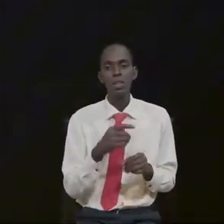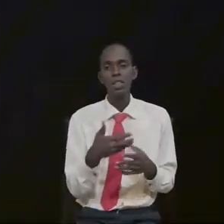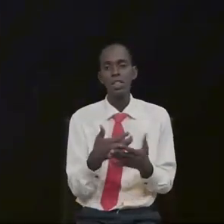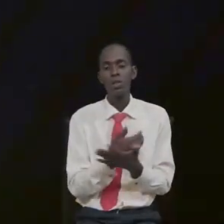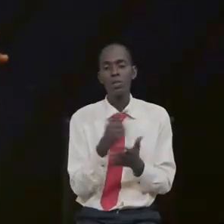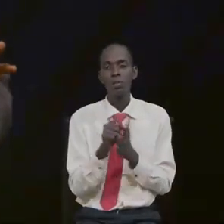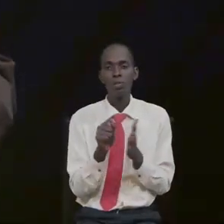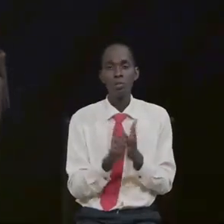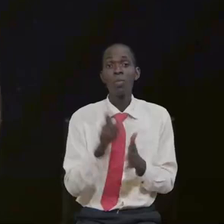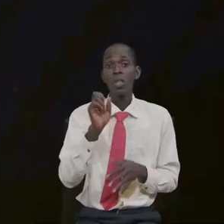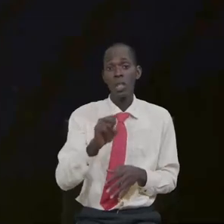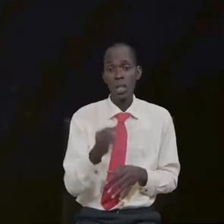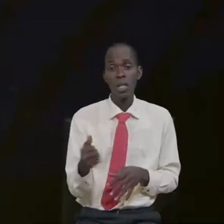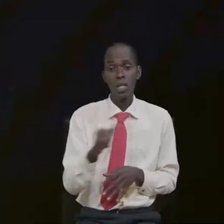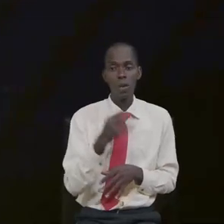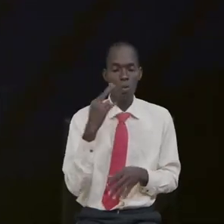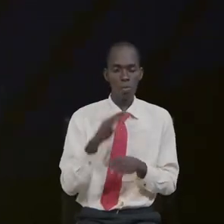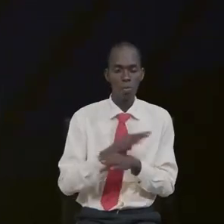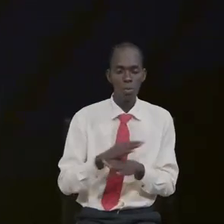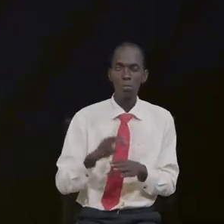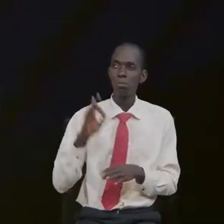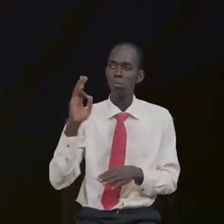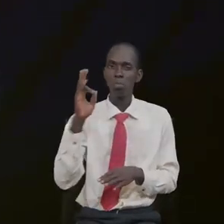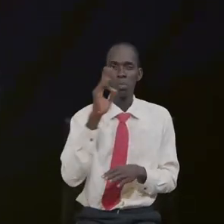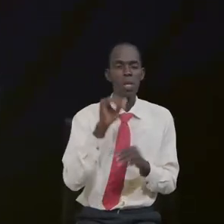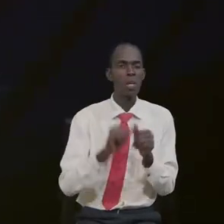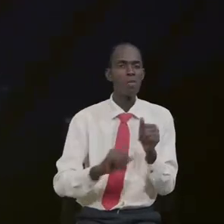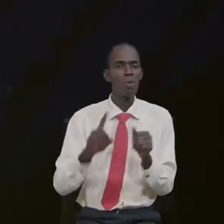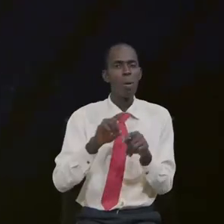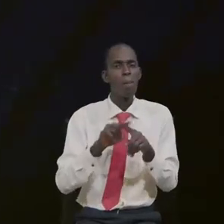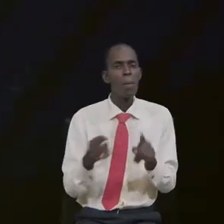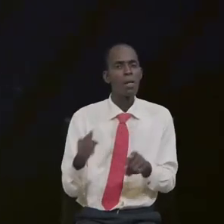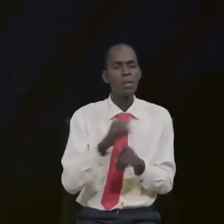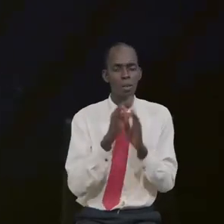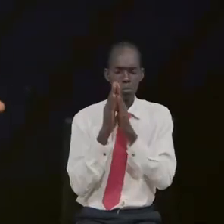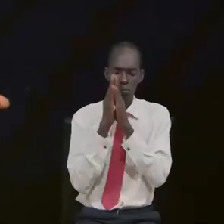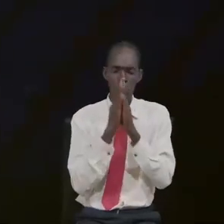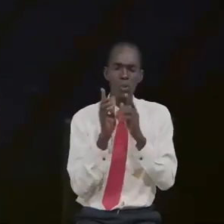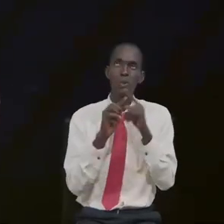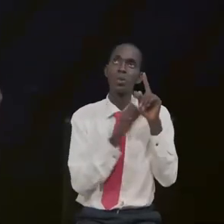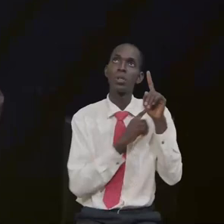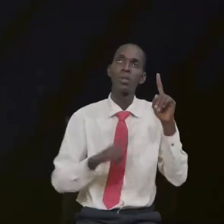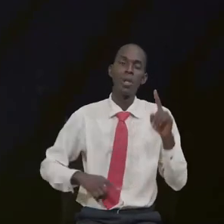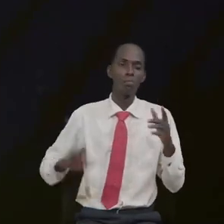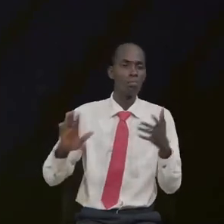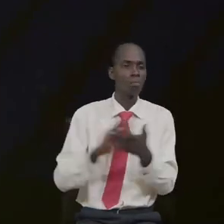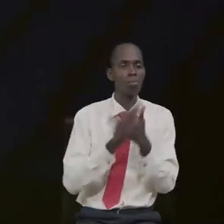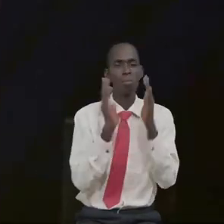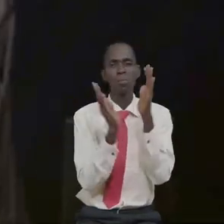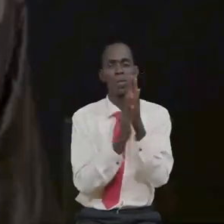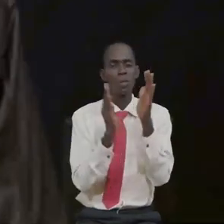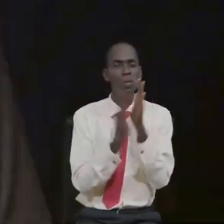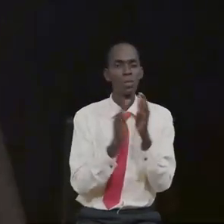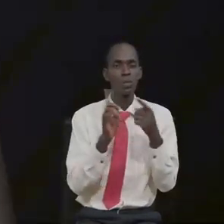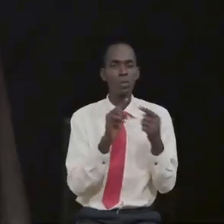voyez, ils étaient très occupés, ils prêchaient partout. Mais ils priaient le Seigneur, ils chantaient des cantiques au Seigneur,